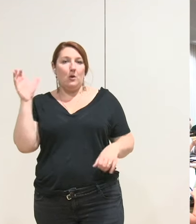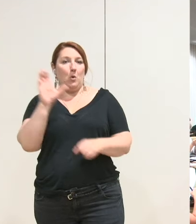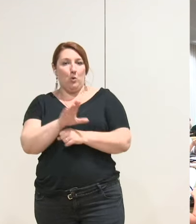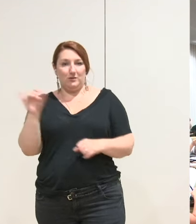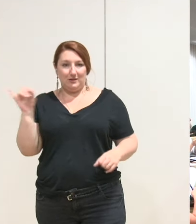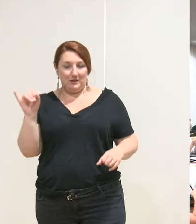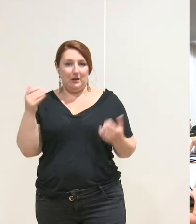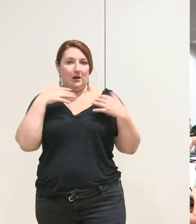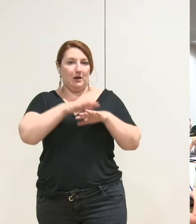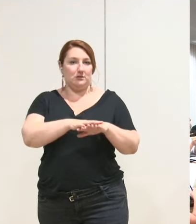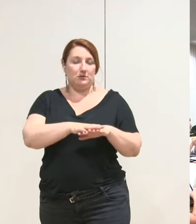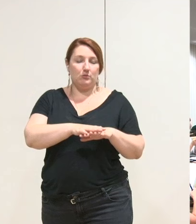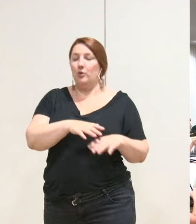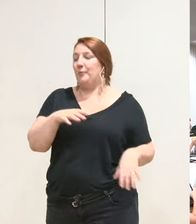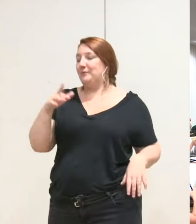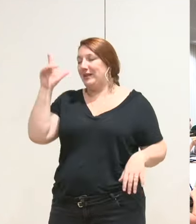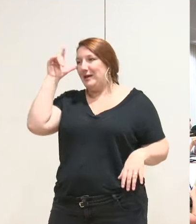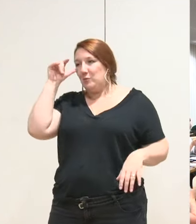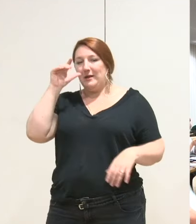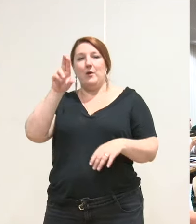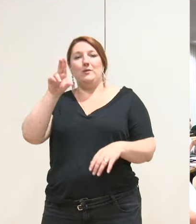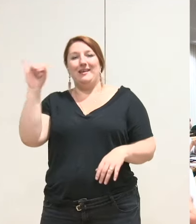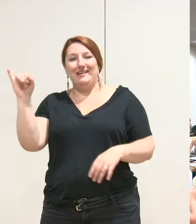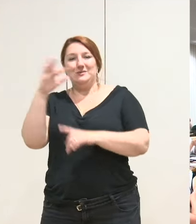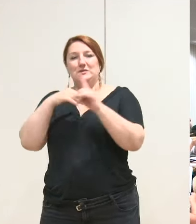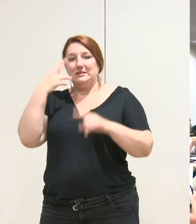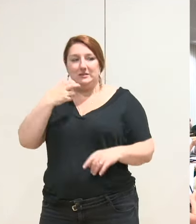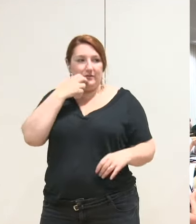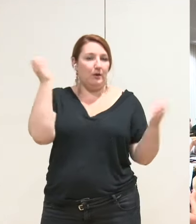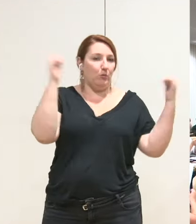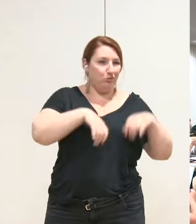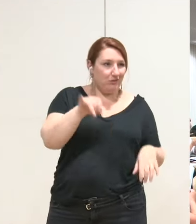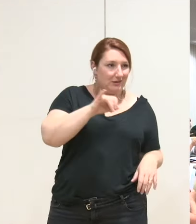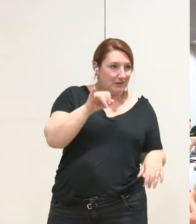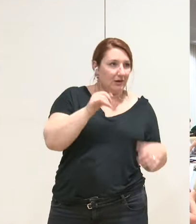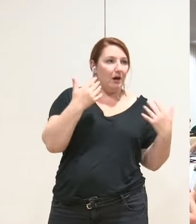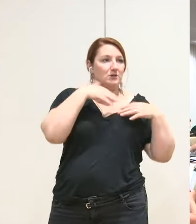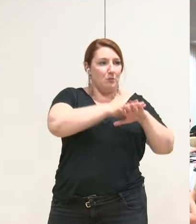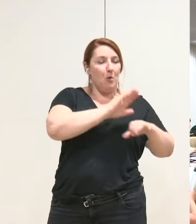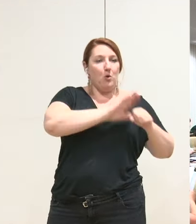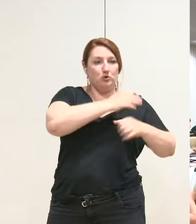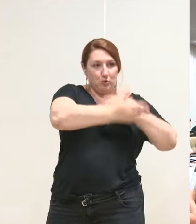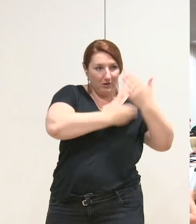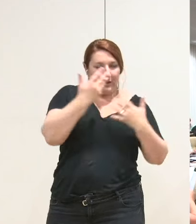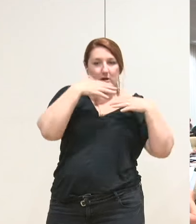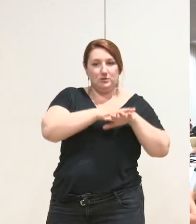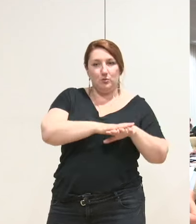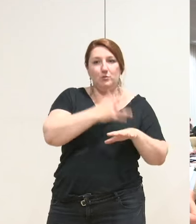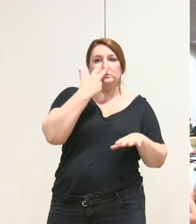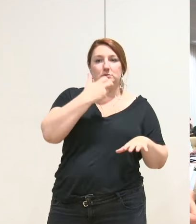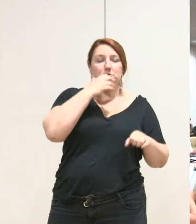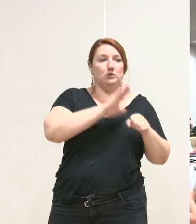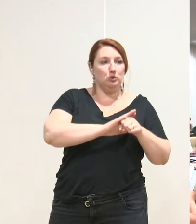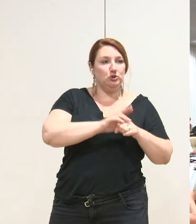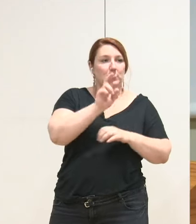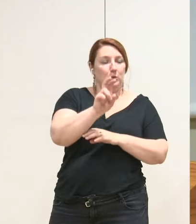contre républicain udi société civile qui vote pour rassemblement de gauche et de progrès rassemblement citoyen de la gauche les